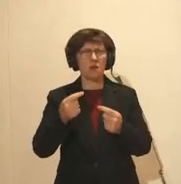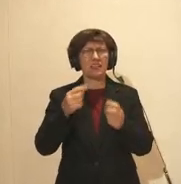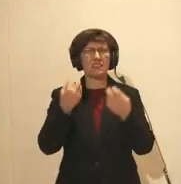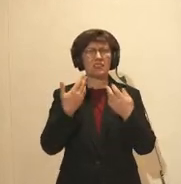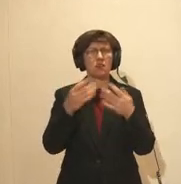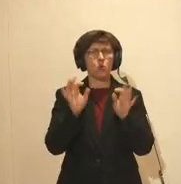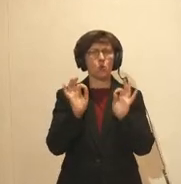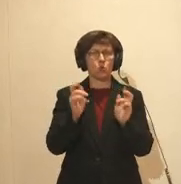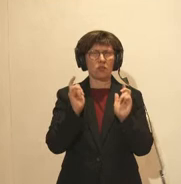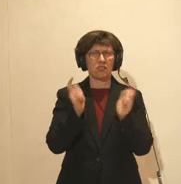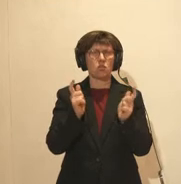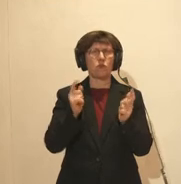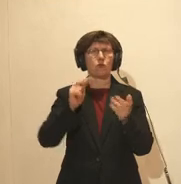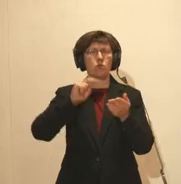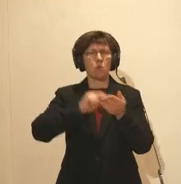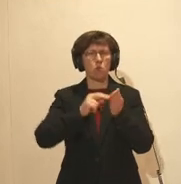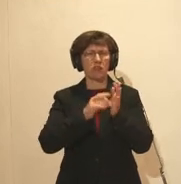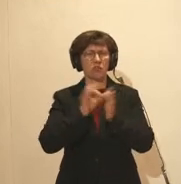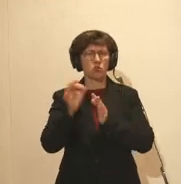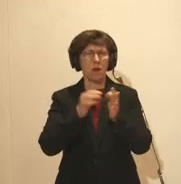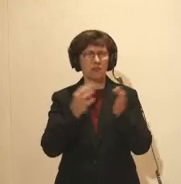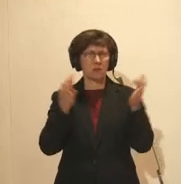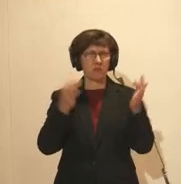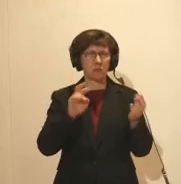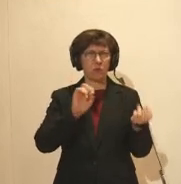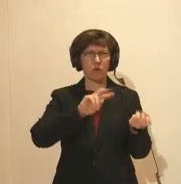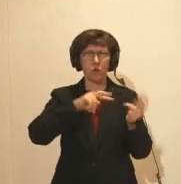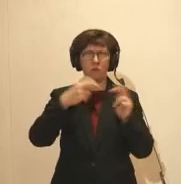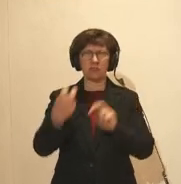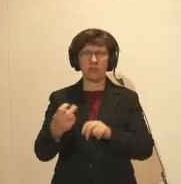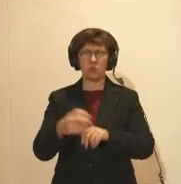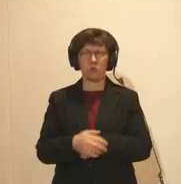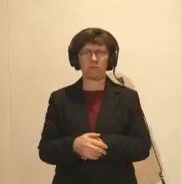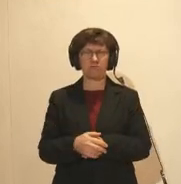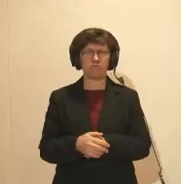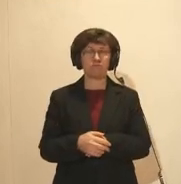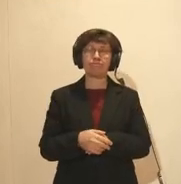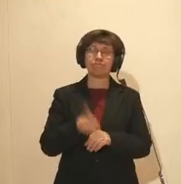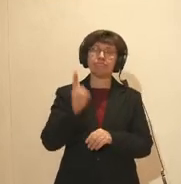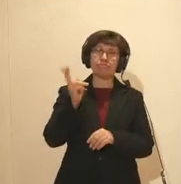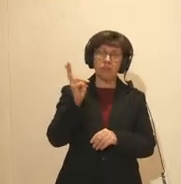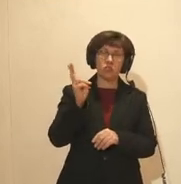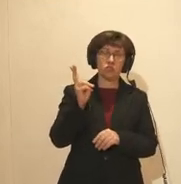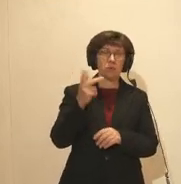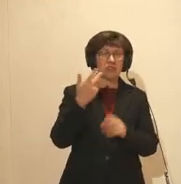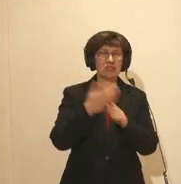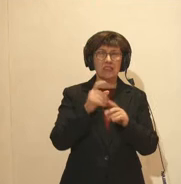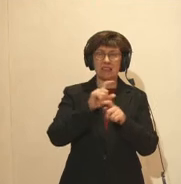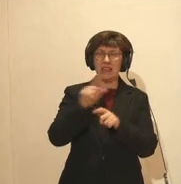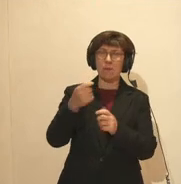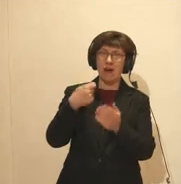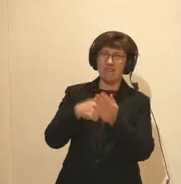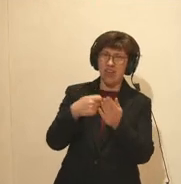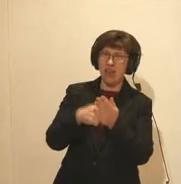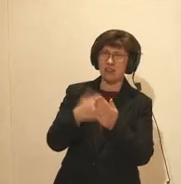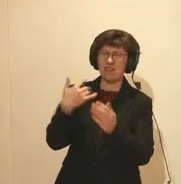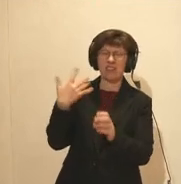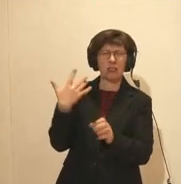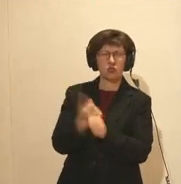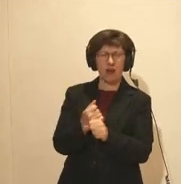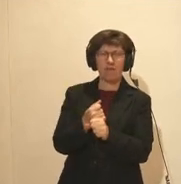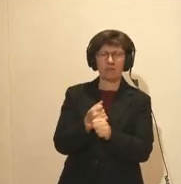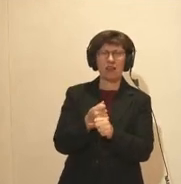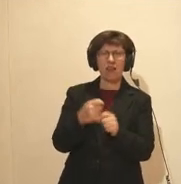notwendig um das umzusetzen also wie kriegt man das sind das wird sicher in der nächsten zeit auch noch beschaffen dass man